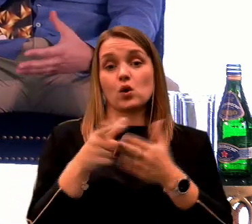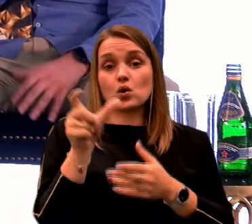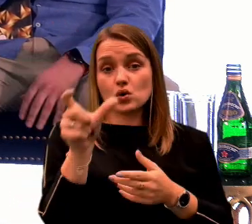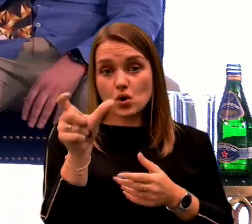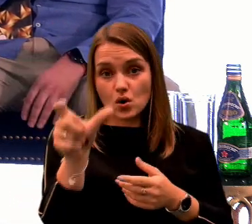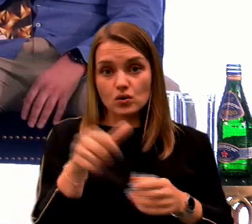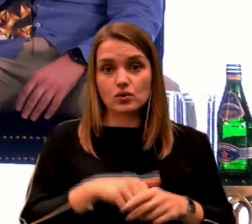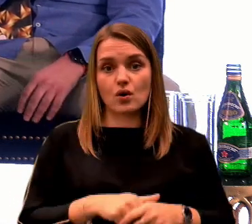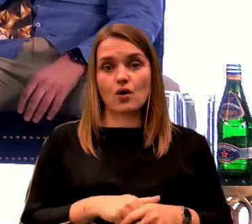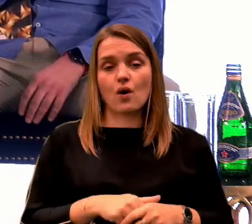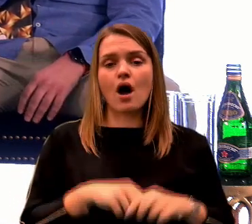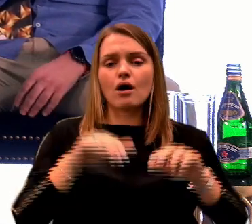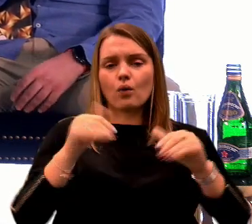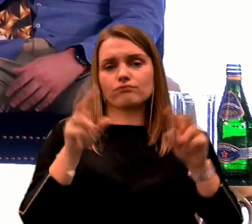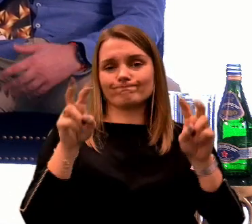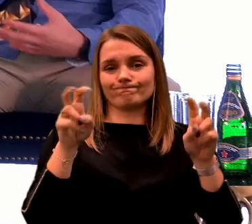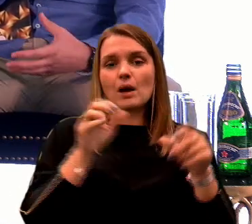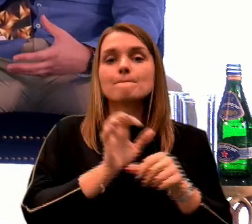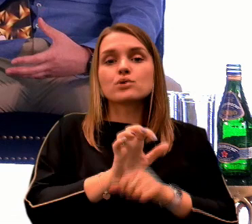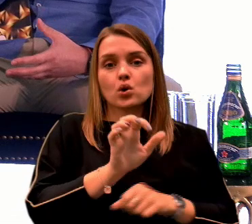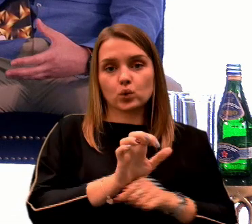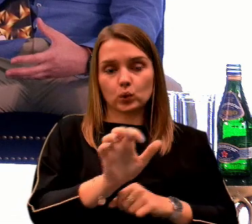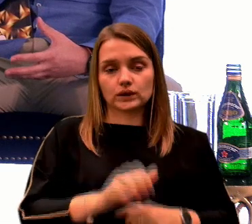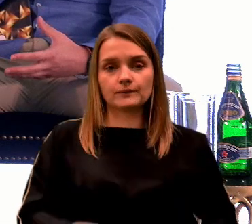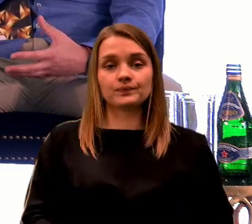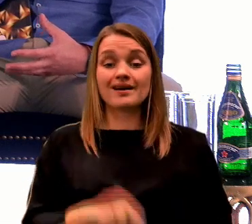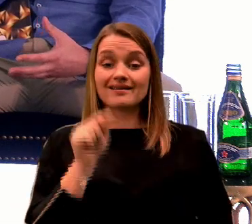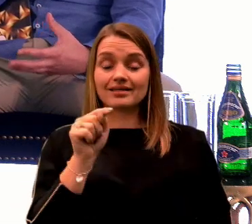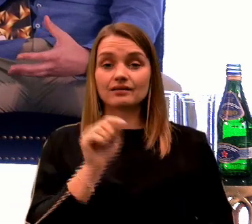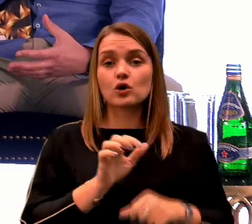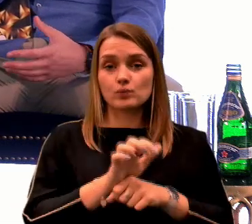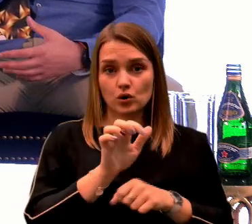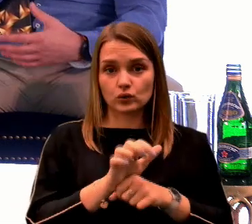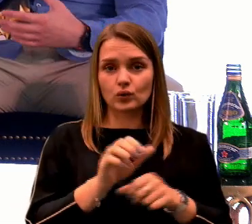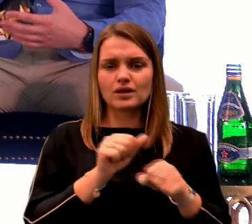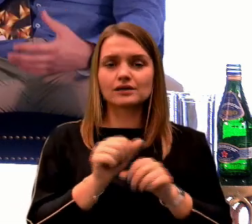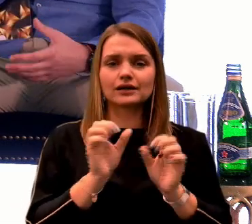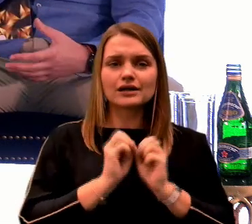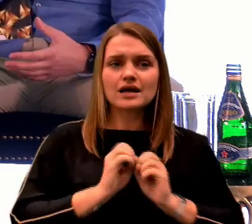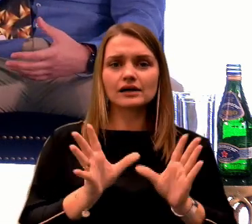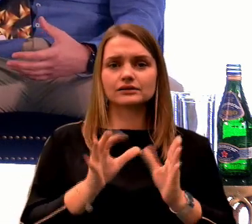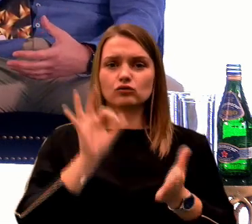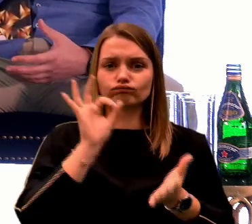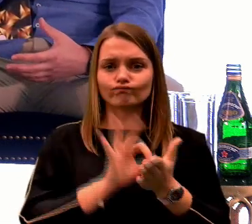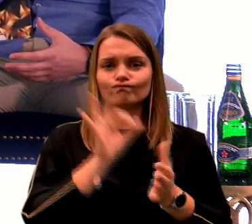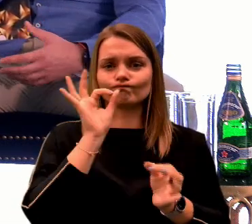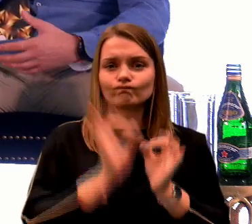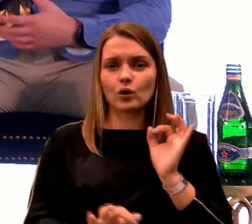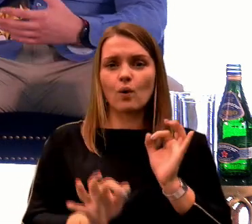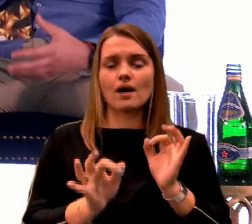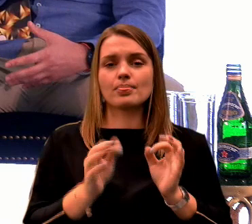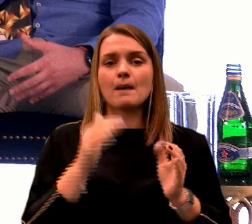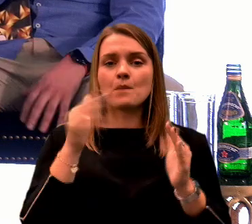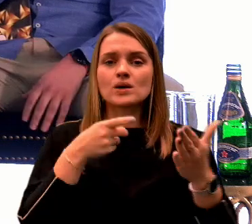czas nazywamy to produktem. I wtedy, kiedy ten produkt jest jasny, kiedy możemy sobie jasno określić cel,